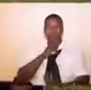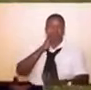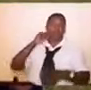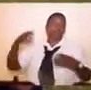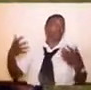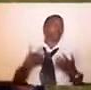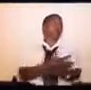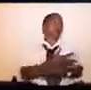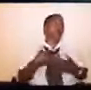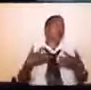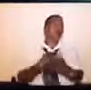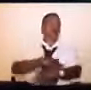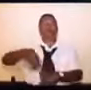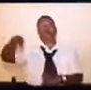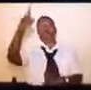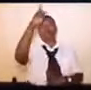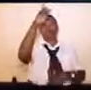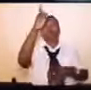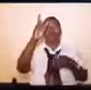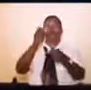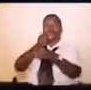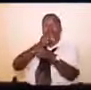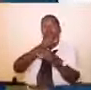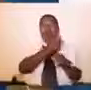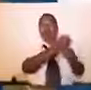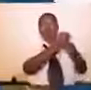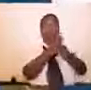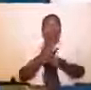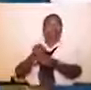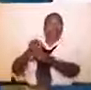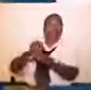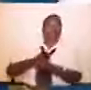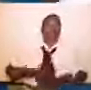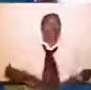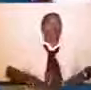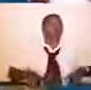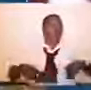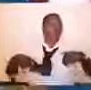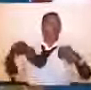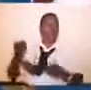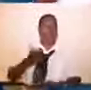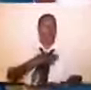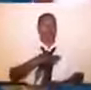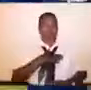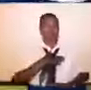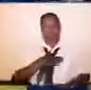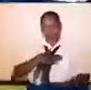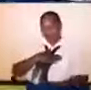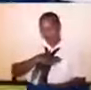ine shatine ni mwe mwai katilila umwe